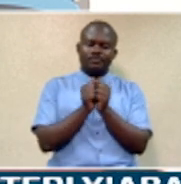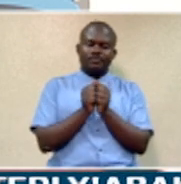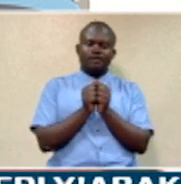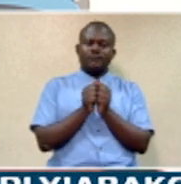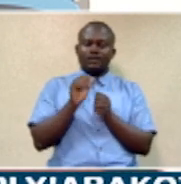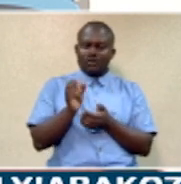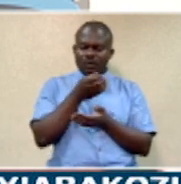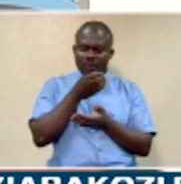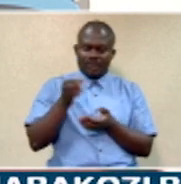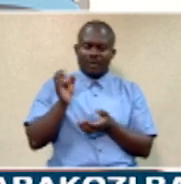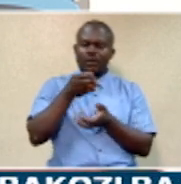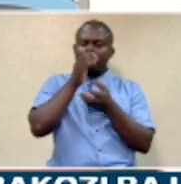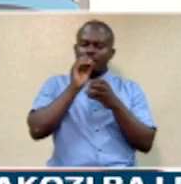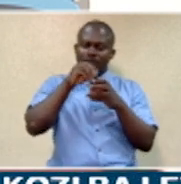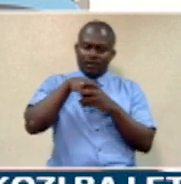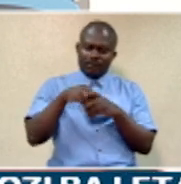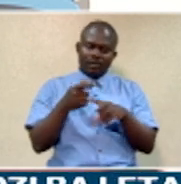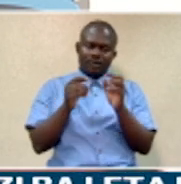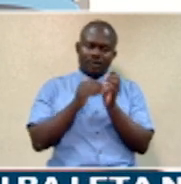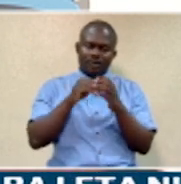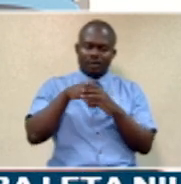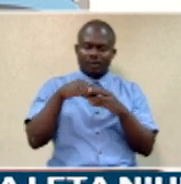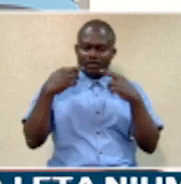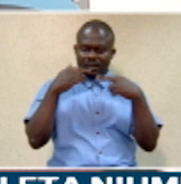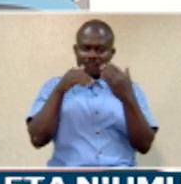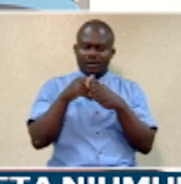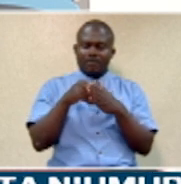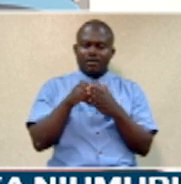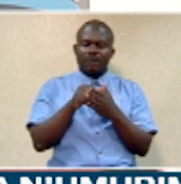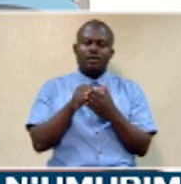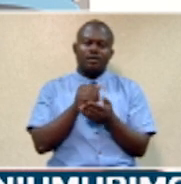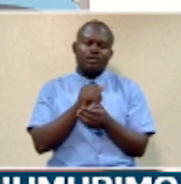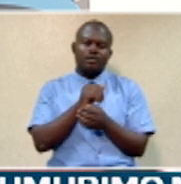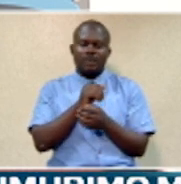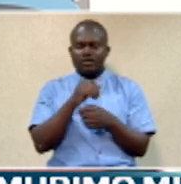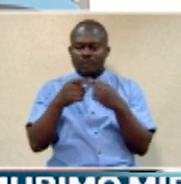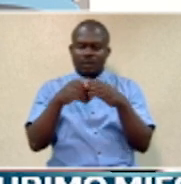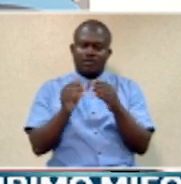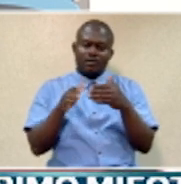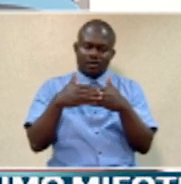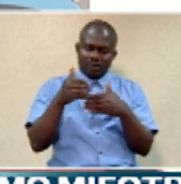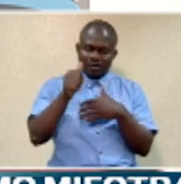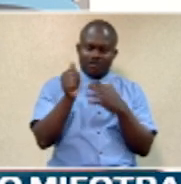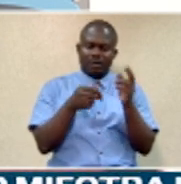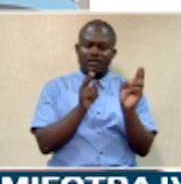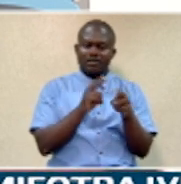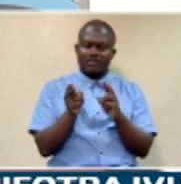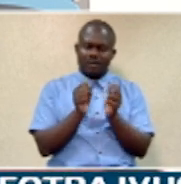utubare twose harimo noneho n'uturi mu maresitora n'amahoteli bakomeza gufungwa ibyo ni